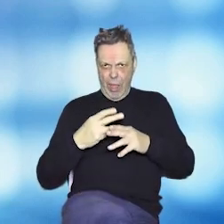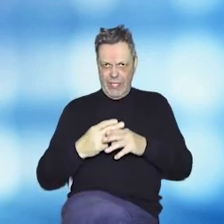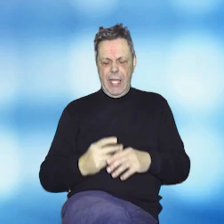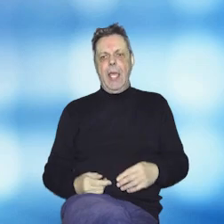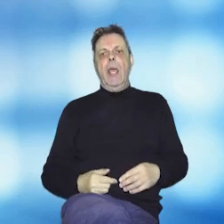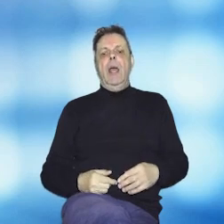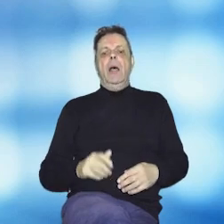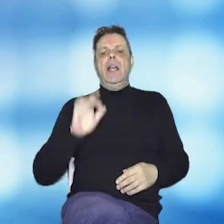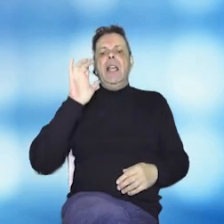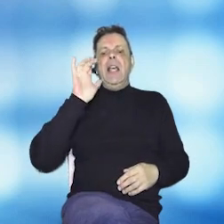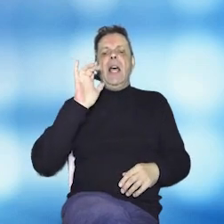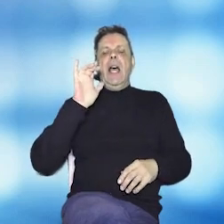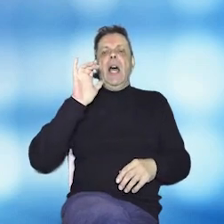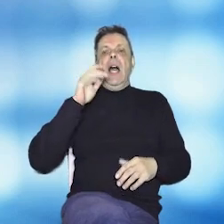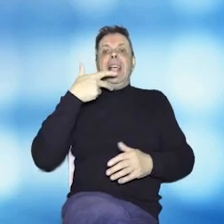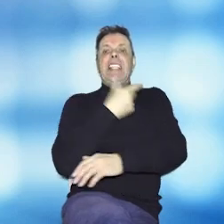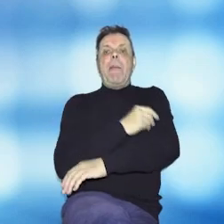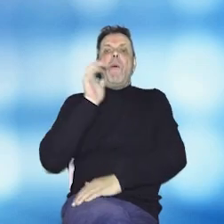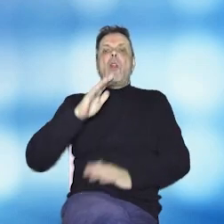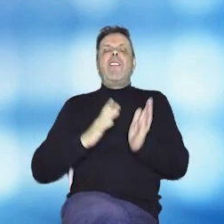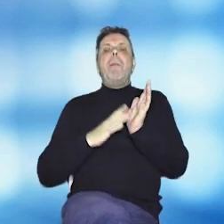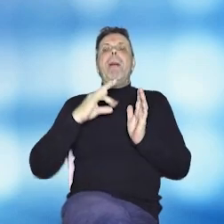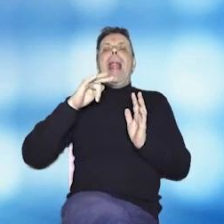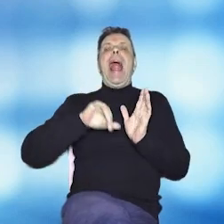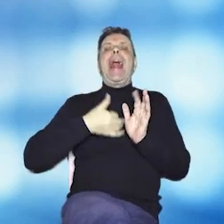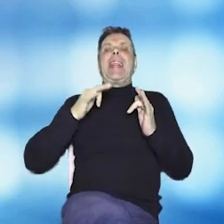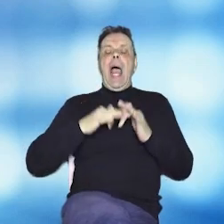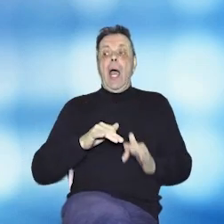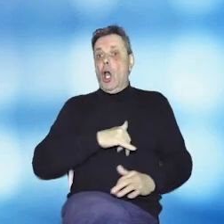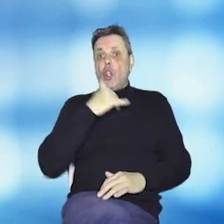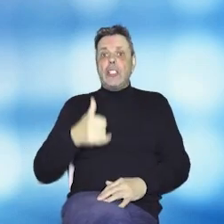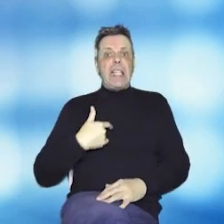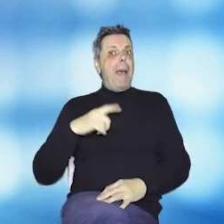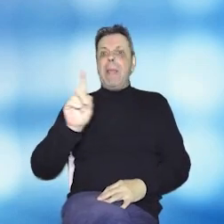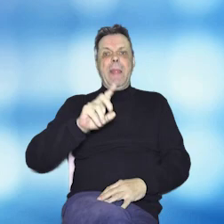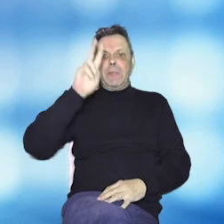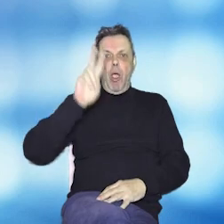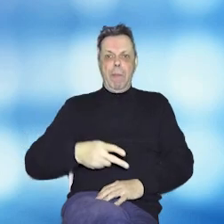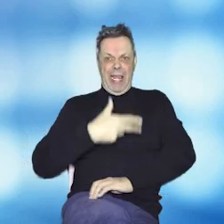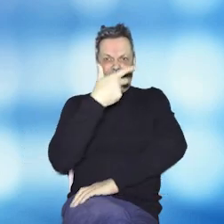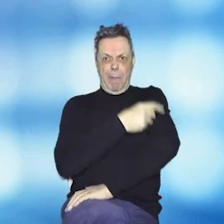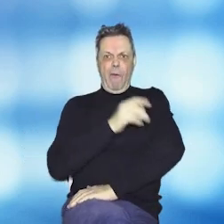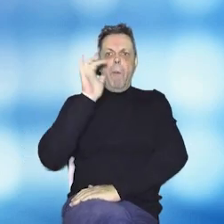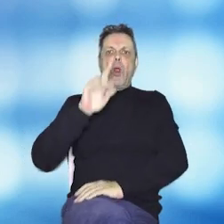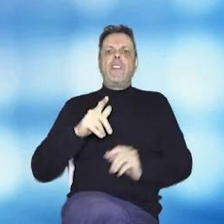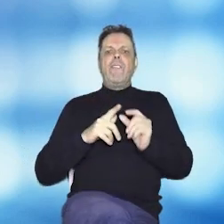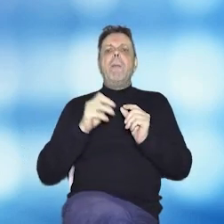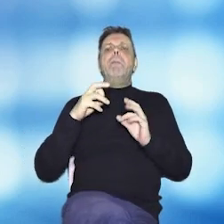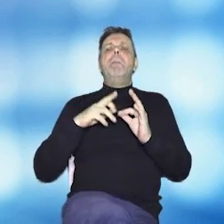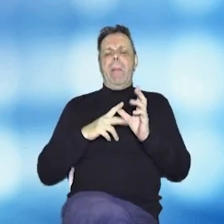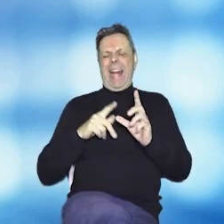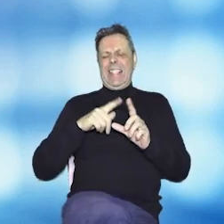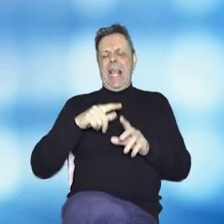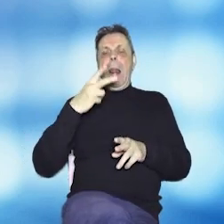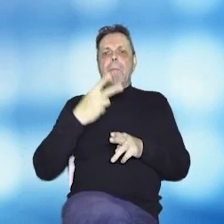bolesti. A to je bilo cjepivo protiv malarije. Dakle, do sada mi nismo imali cjepiva protiv parazitarne